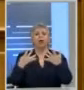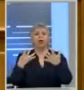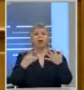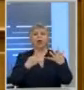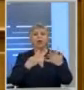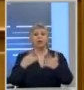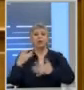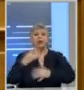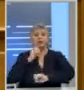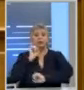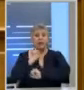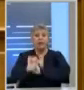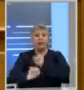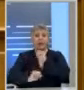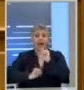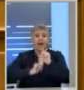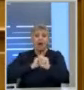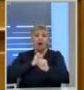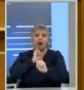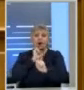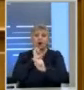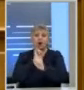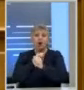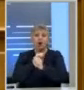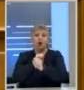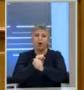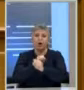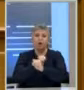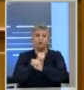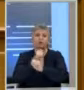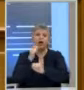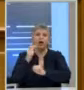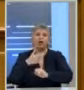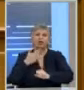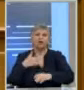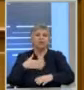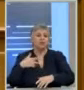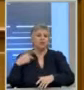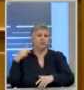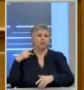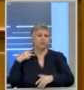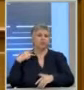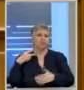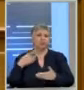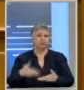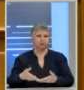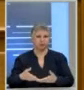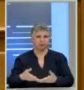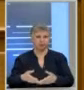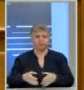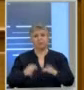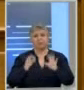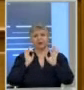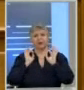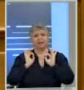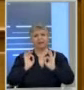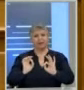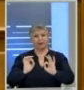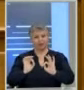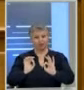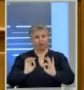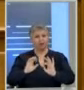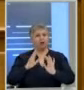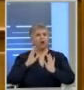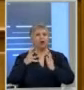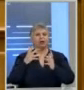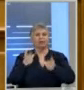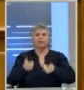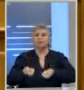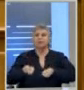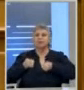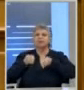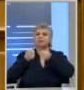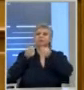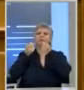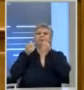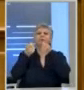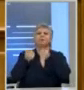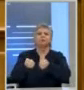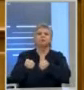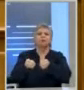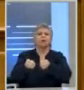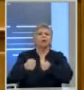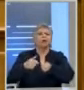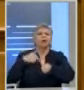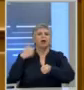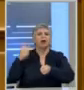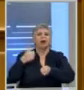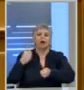Και βέβαια, εκχωρείτε την αρμοδιότητα για το χρόνο εφαρμογής των όποιων μέτρων στο